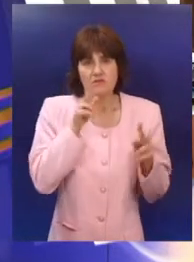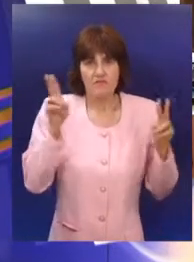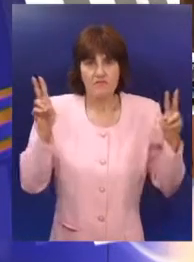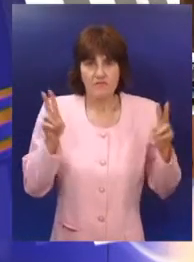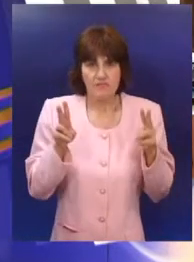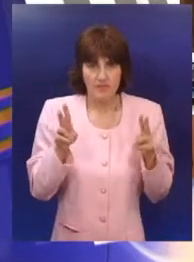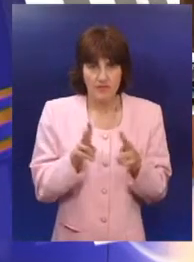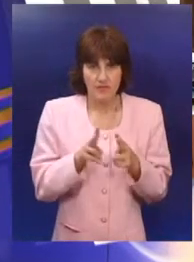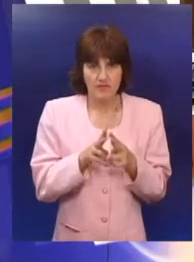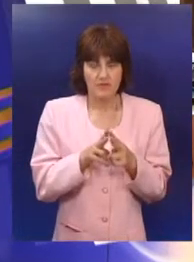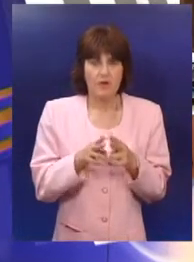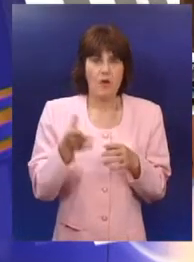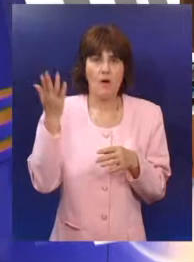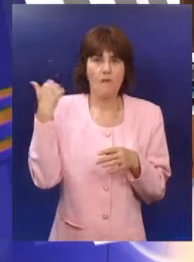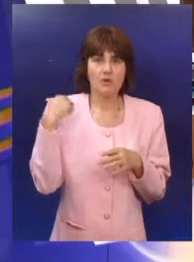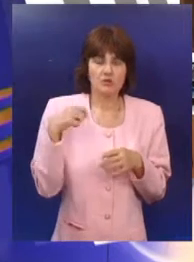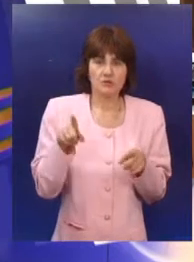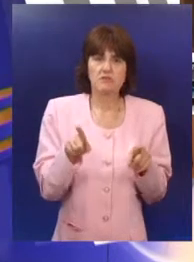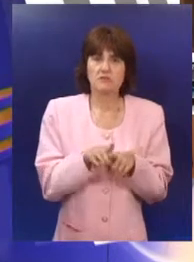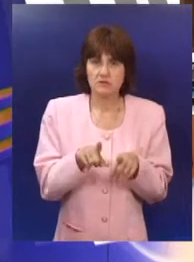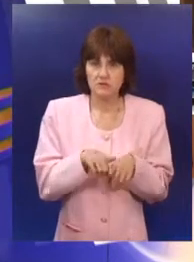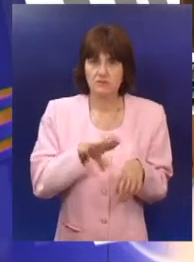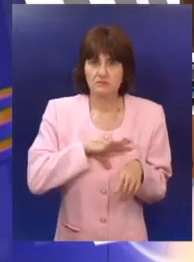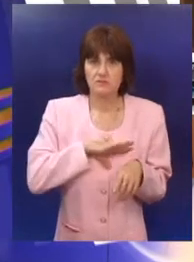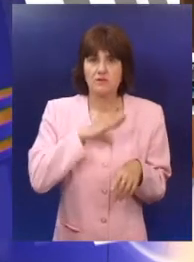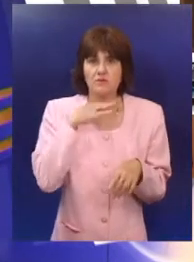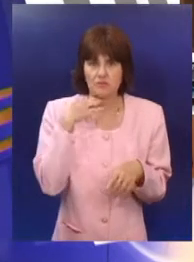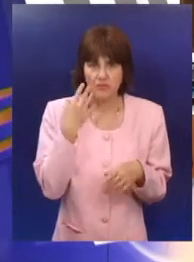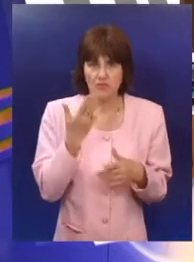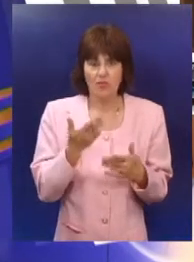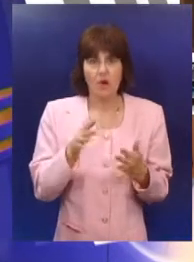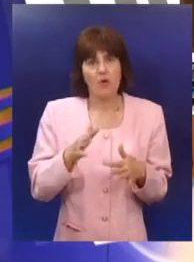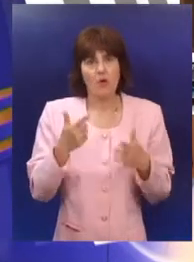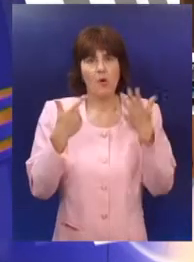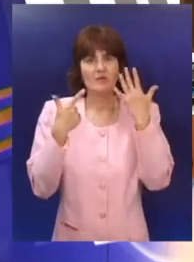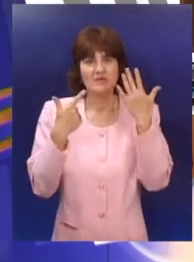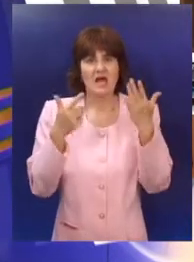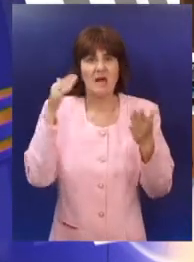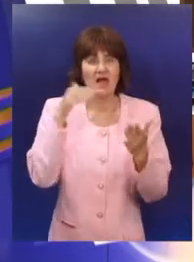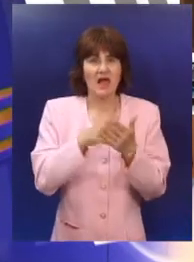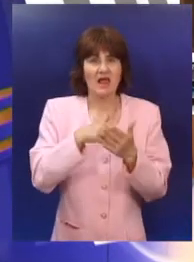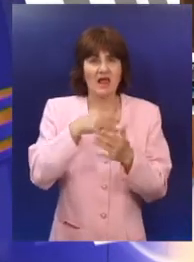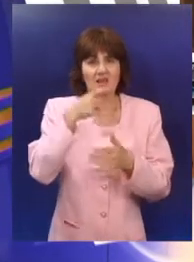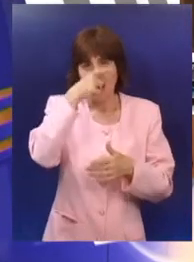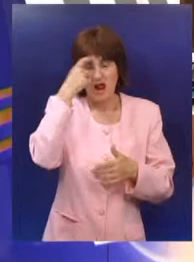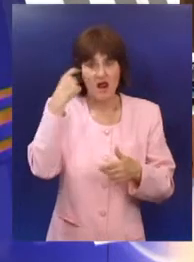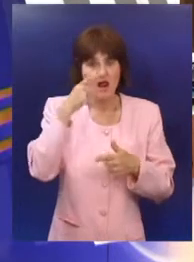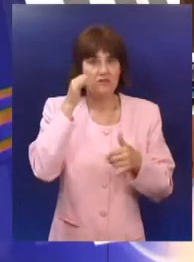Sam podatak i prošle godine koje je ispod očekivanog, prošlu godinu je oko 7000 putnika